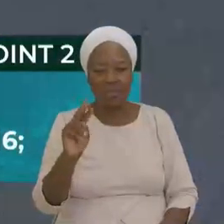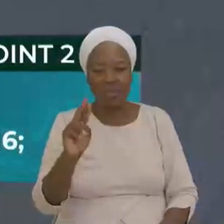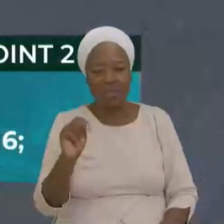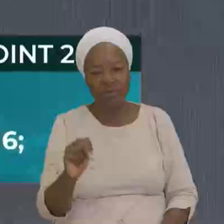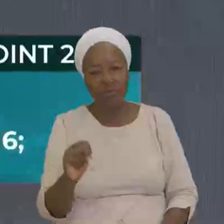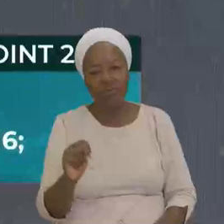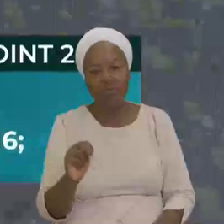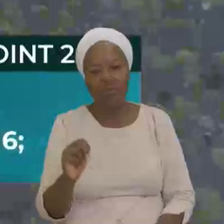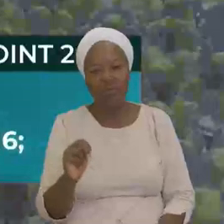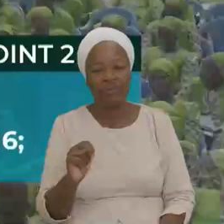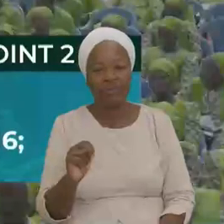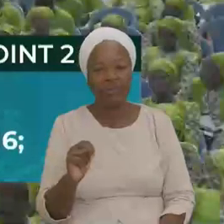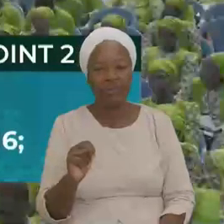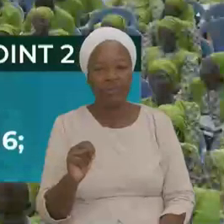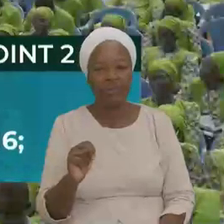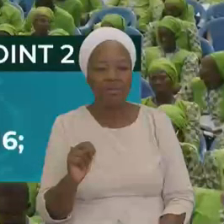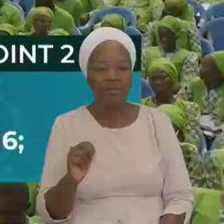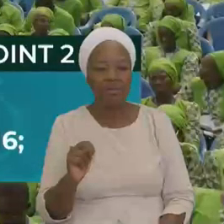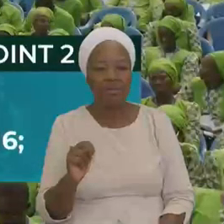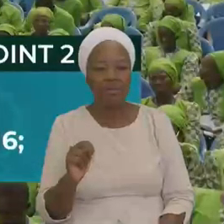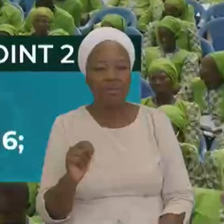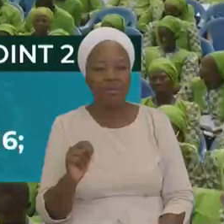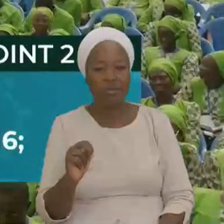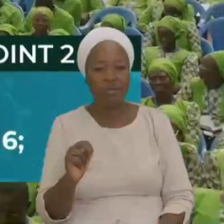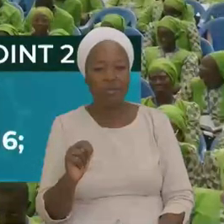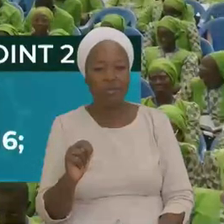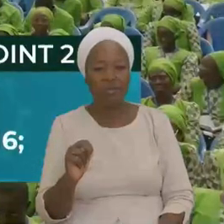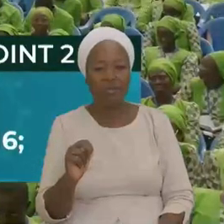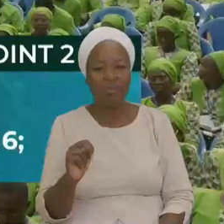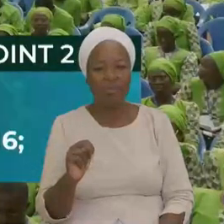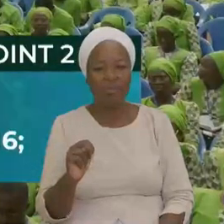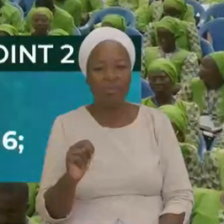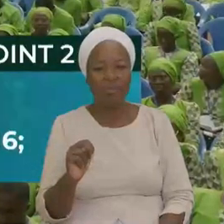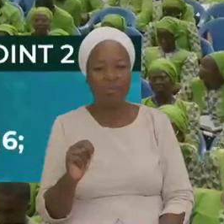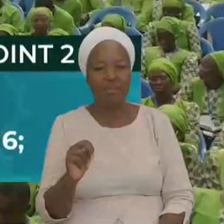Pour que ça sorte, pour ne plus revenir.